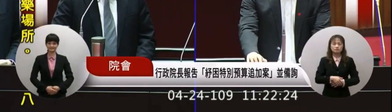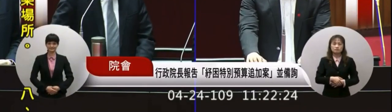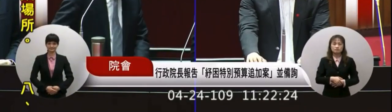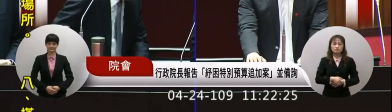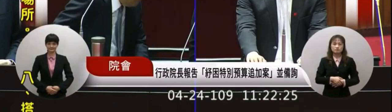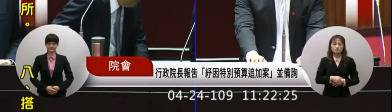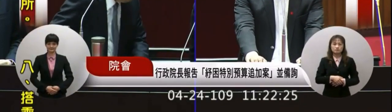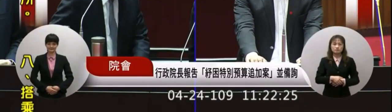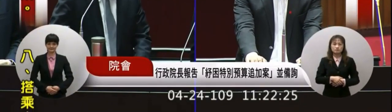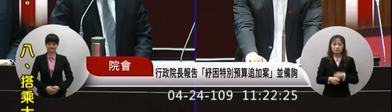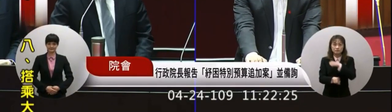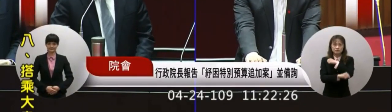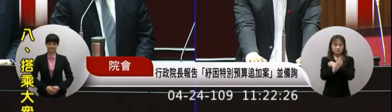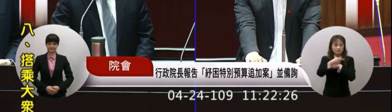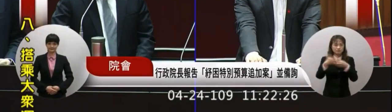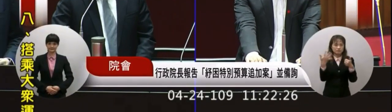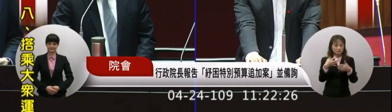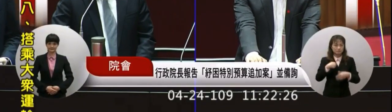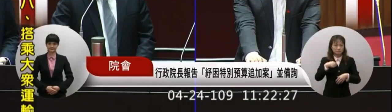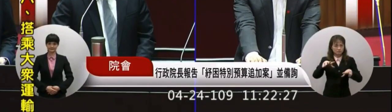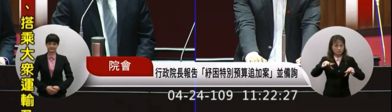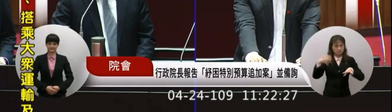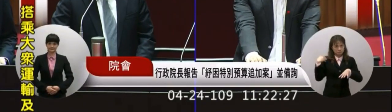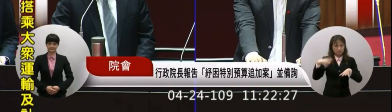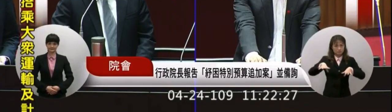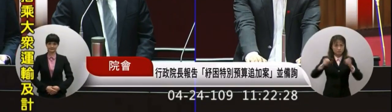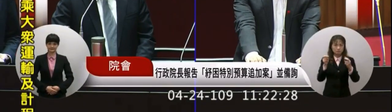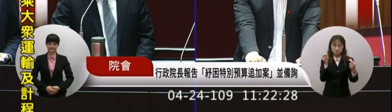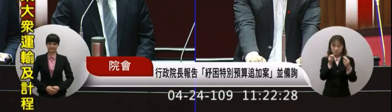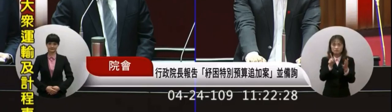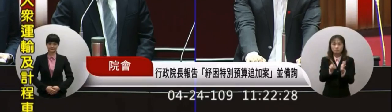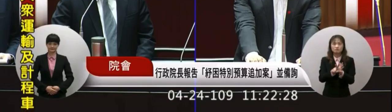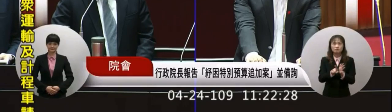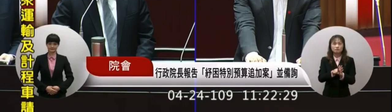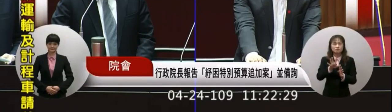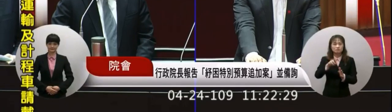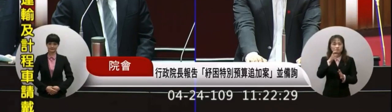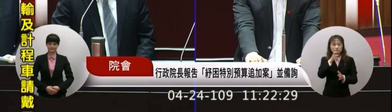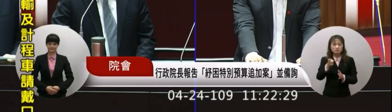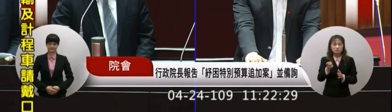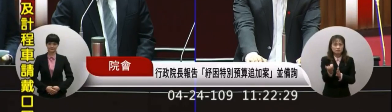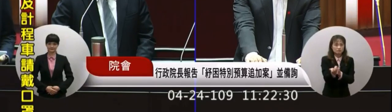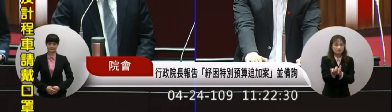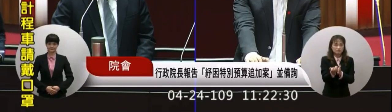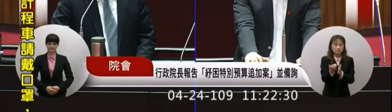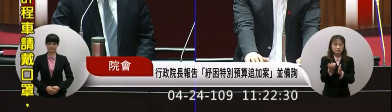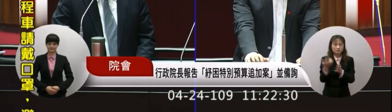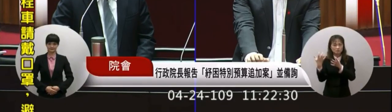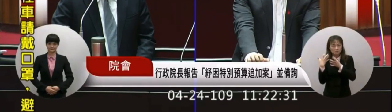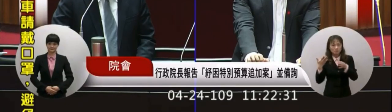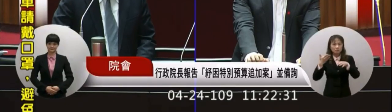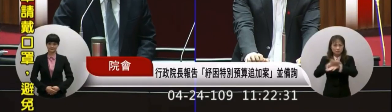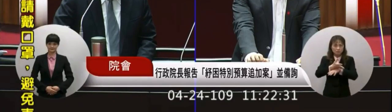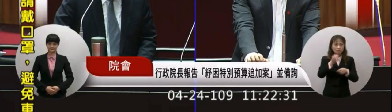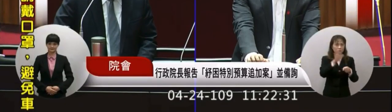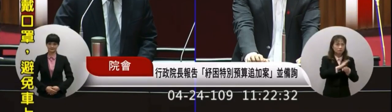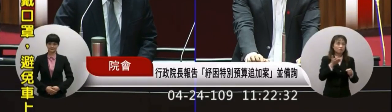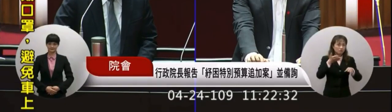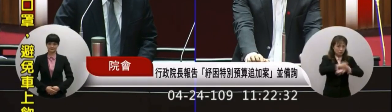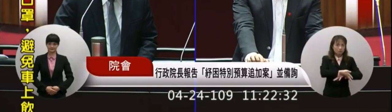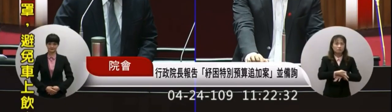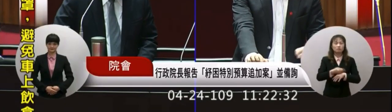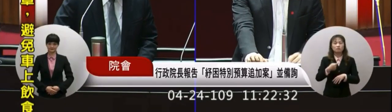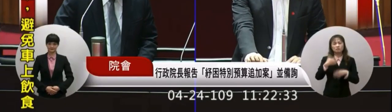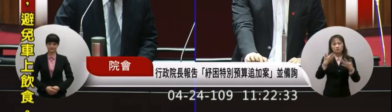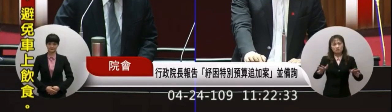部分哦，因为咱第一届和院长见面的时阵来讲到这个超负荷甲超补偿，因为迄道的质询有侪的这个医护人员